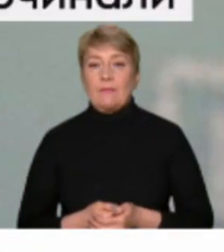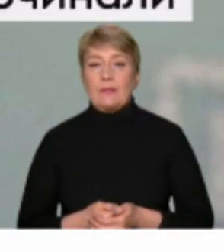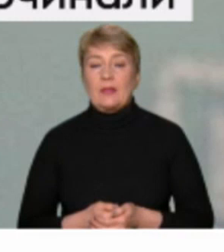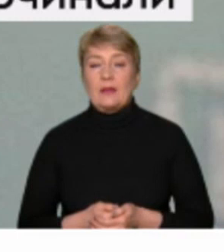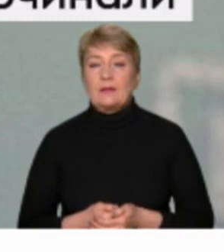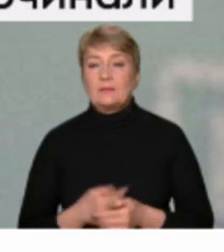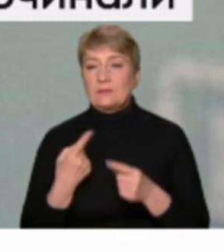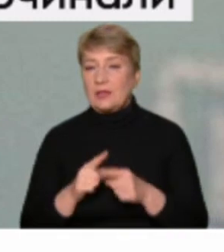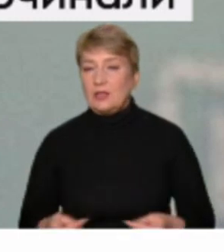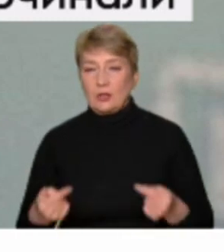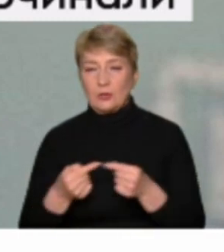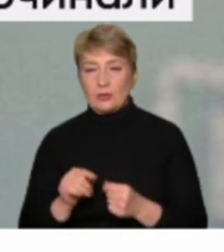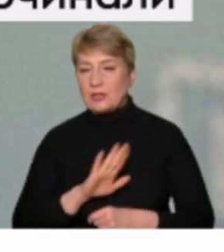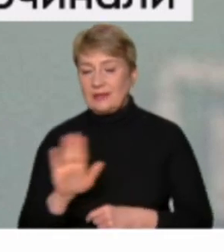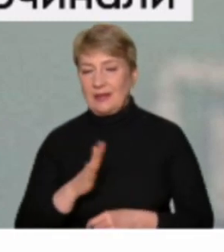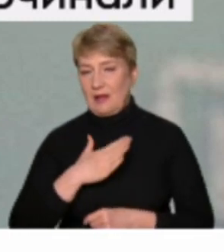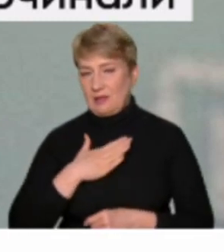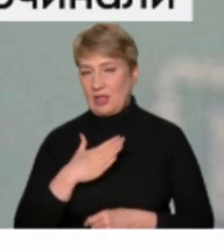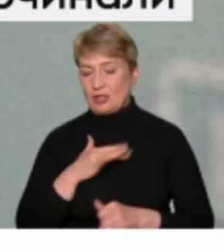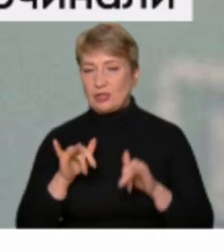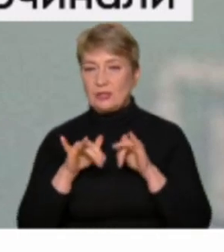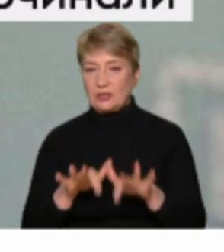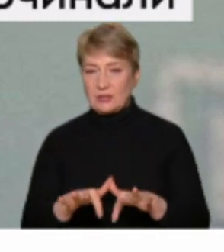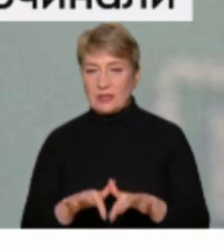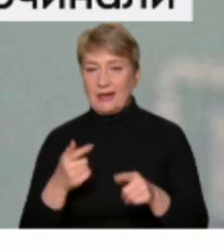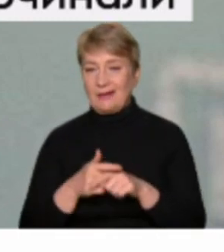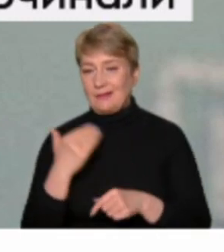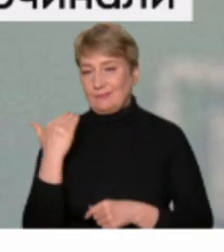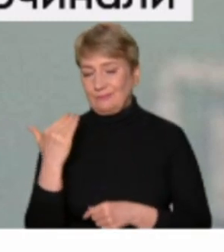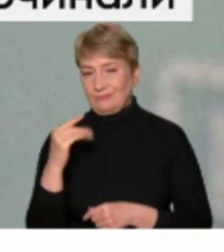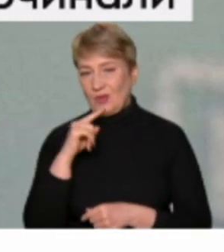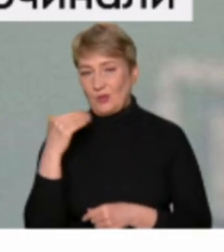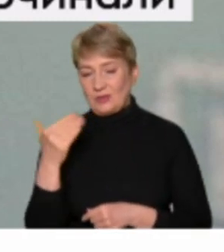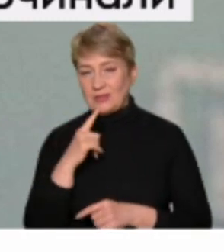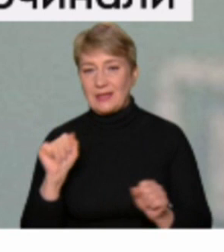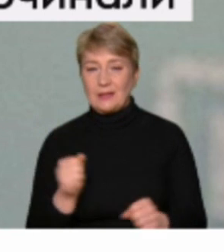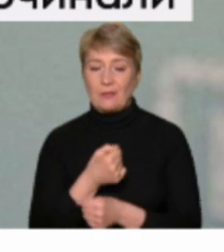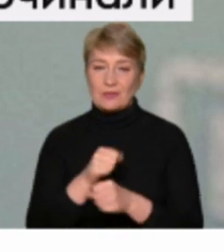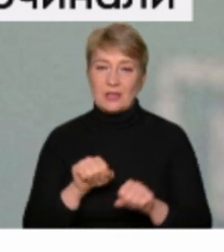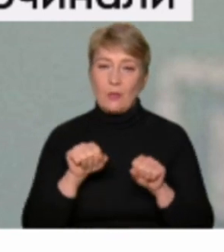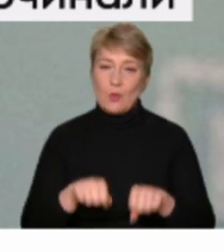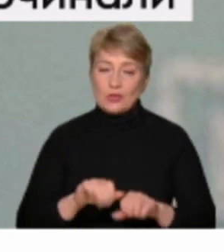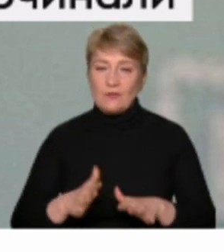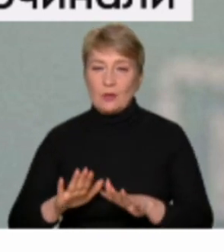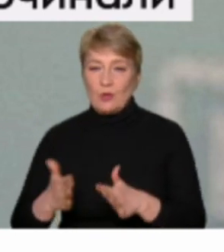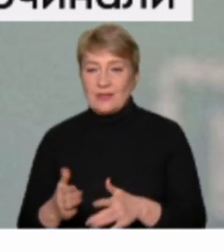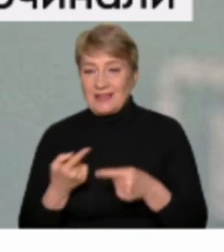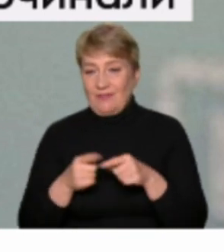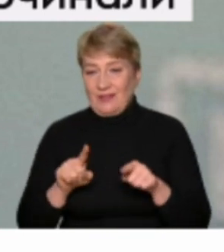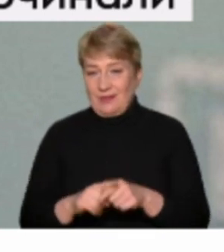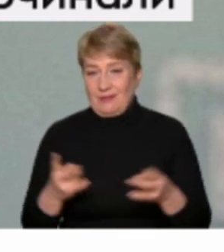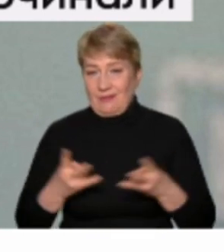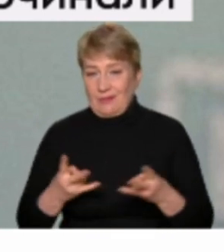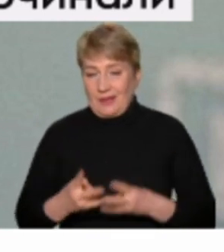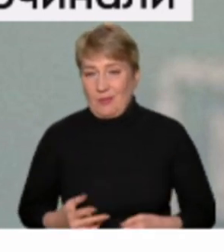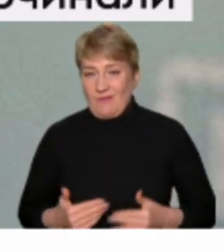Це точно не наш сценарій. Це так звані апокаліптичні сценарії, де неможливе може відбуватися. Саме від цього треба